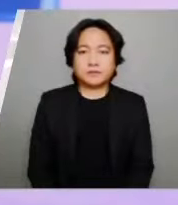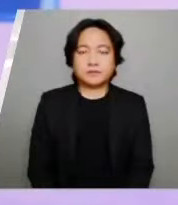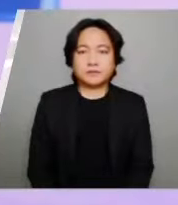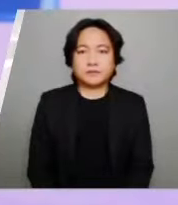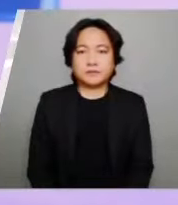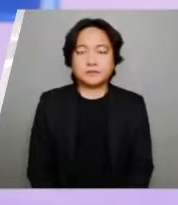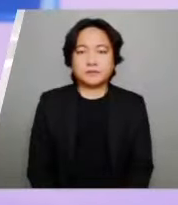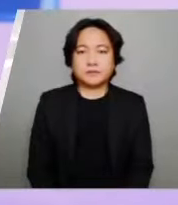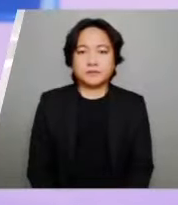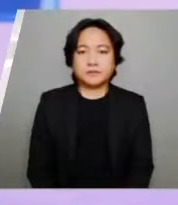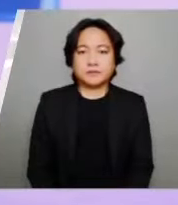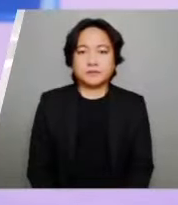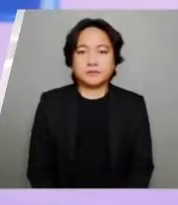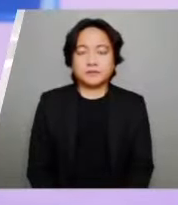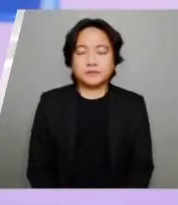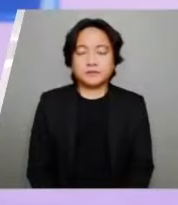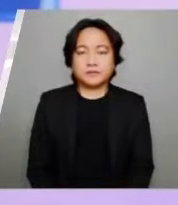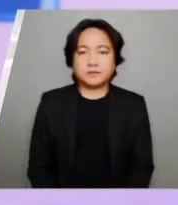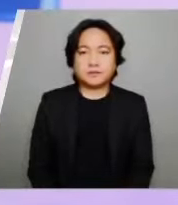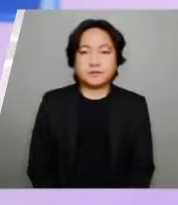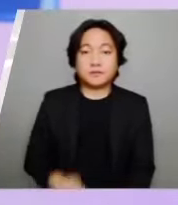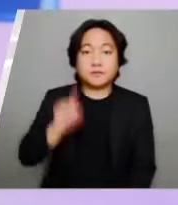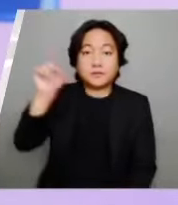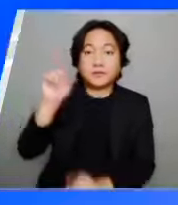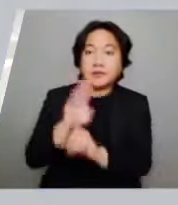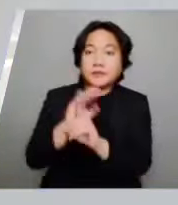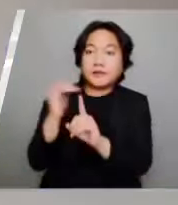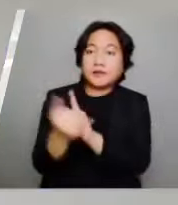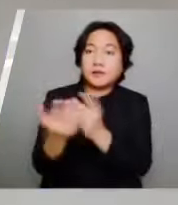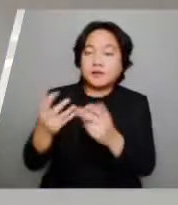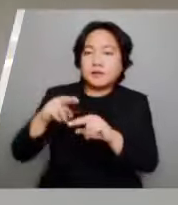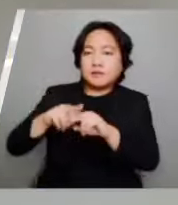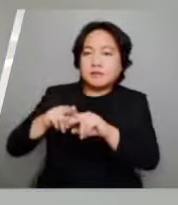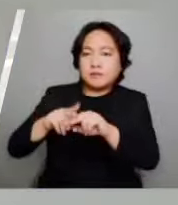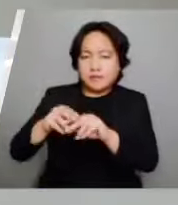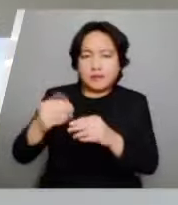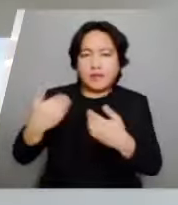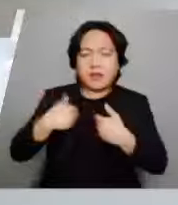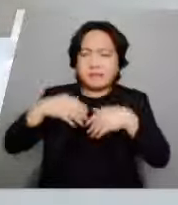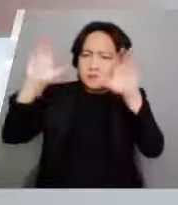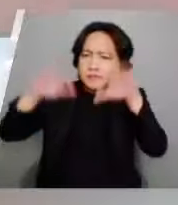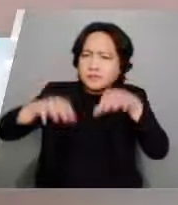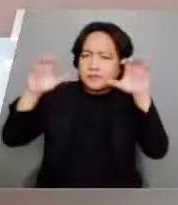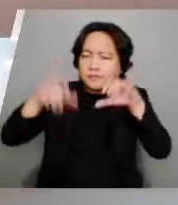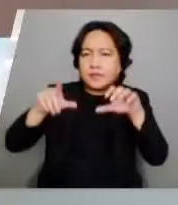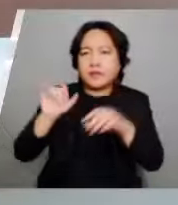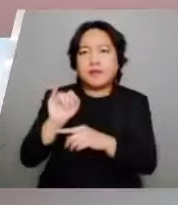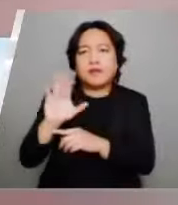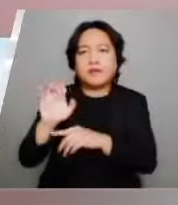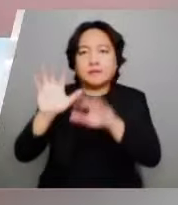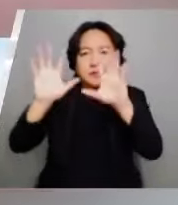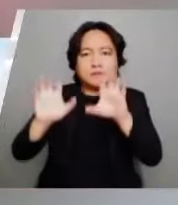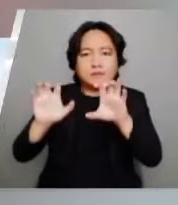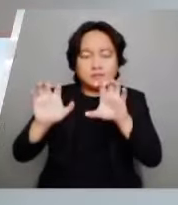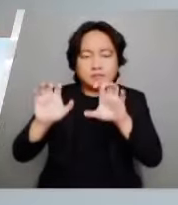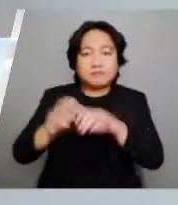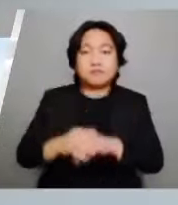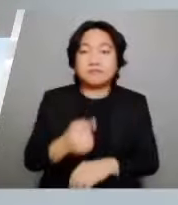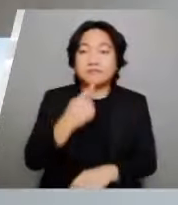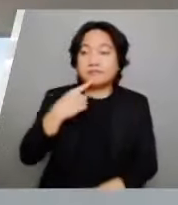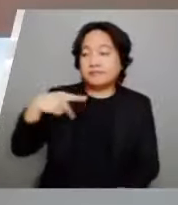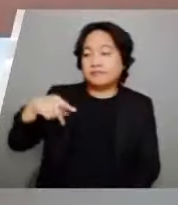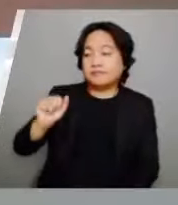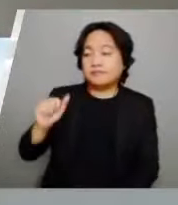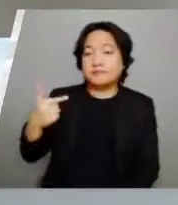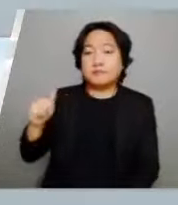Inulan ng yelo ang isang barangay sa Asingan, Pangasinan. Tumagal po ito ng magigit 3 minuto at ayon sa pag-asa, normal lang itong nangyayari lalo na